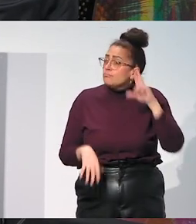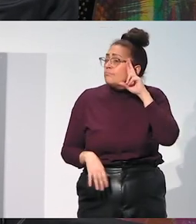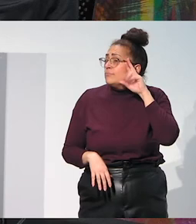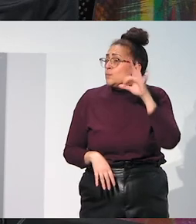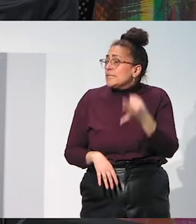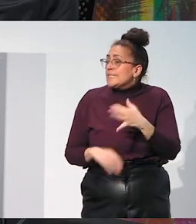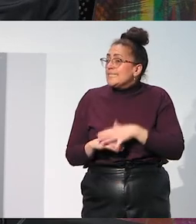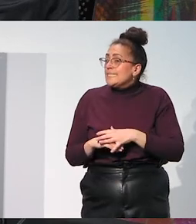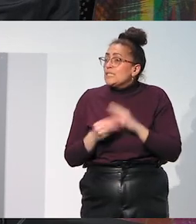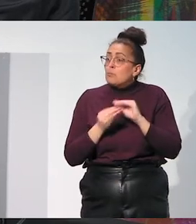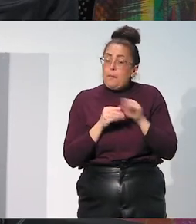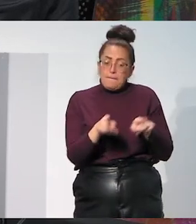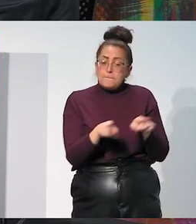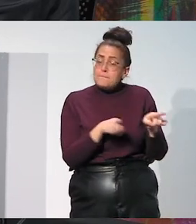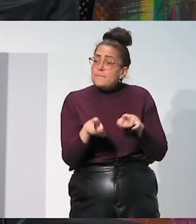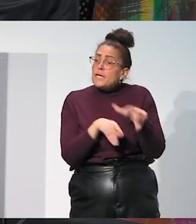les doux sont impuissants.